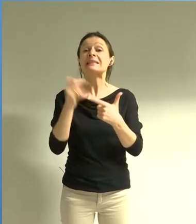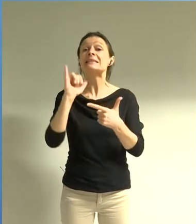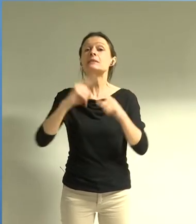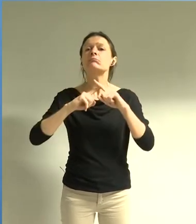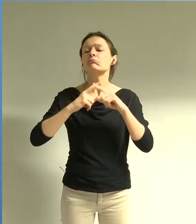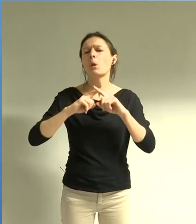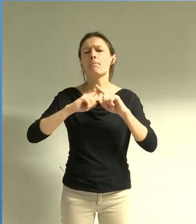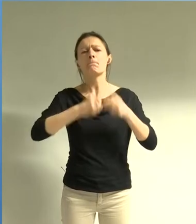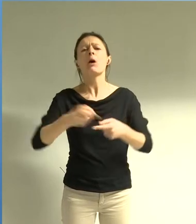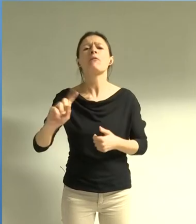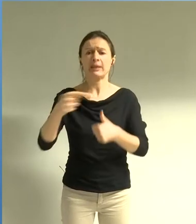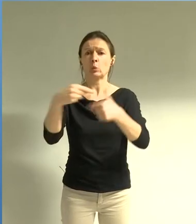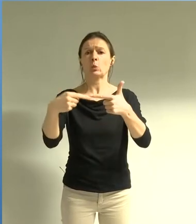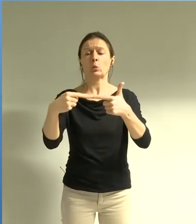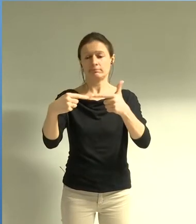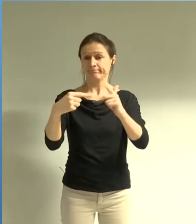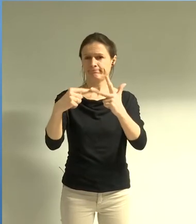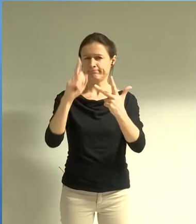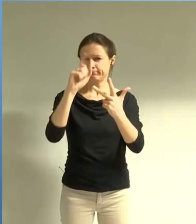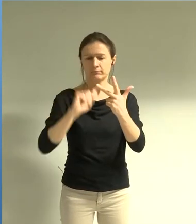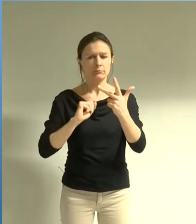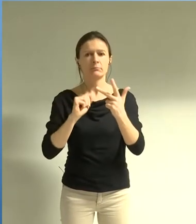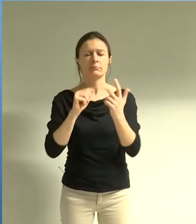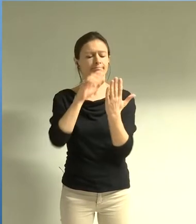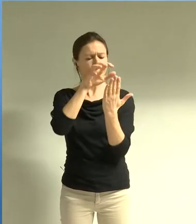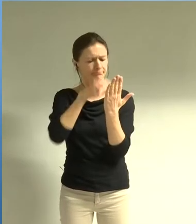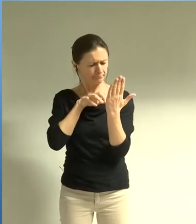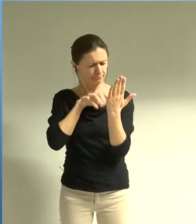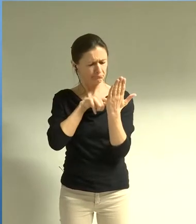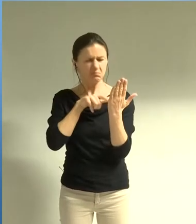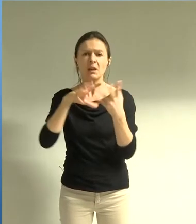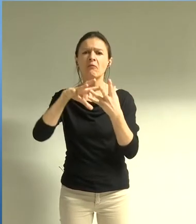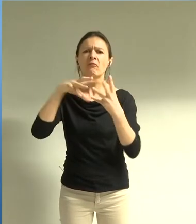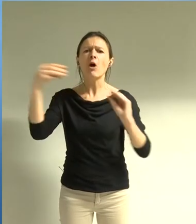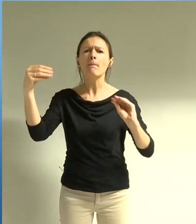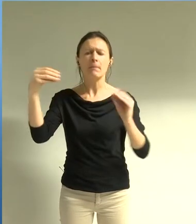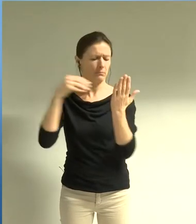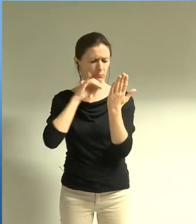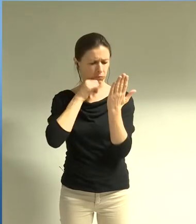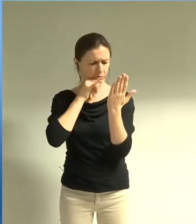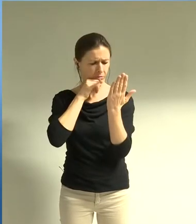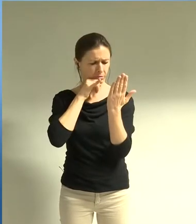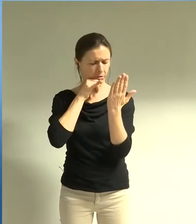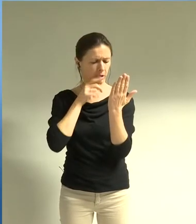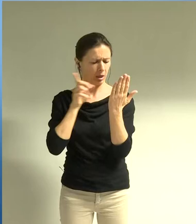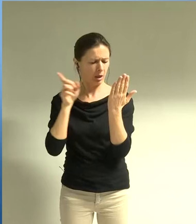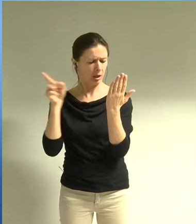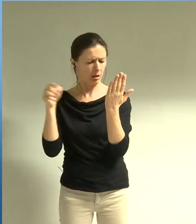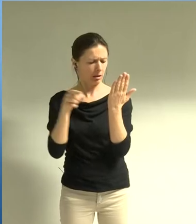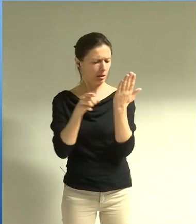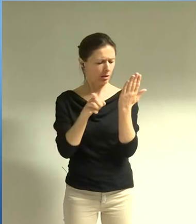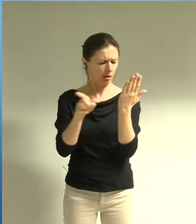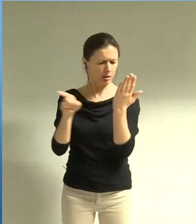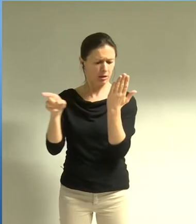d'autres sur la forme déjà votre charte elle est brouillon un minima une relecture par un